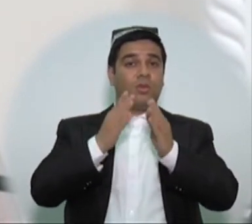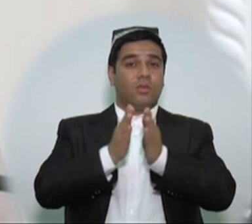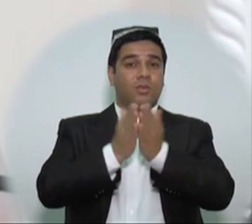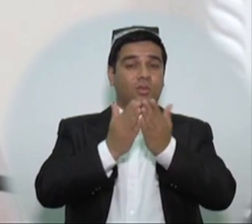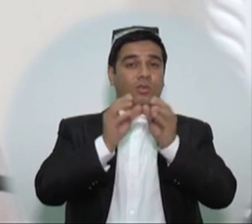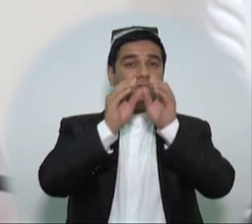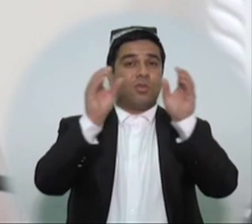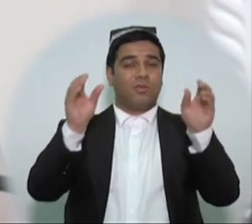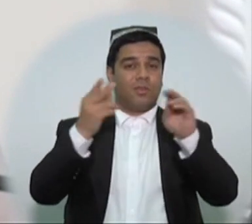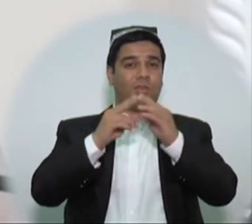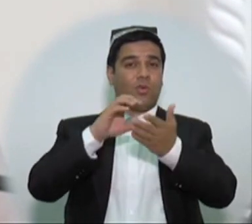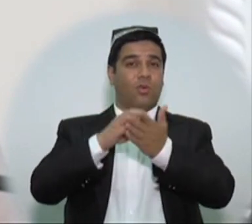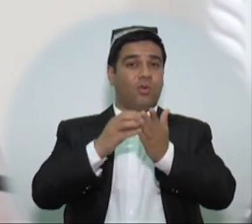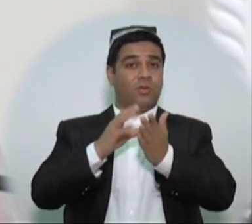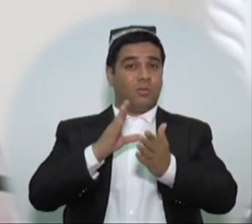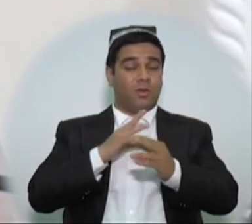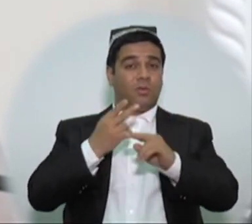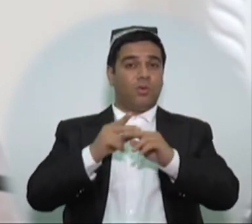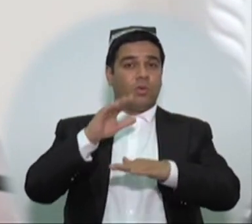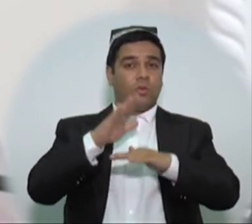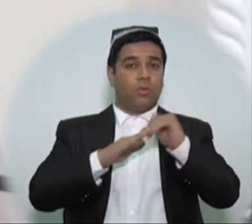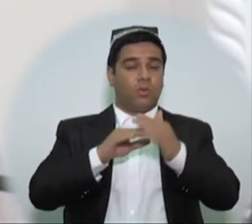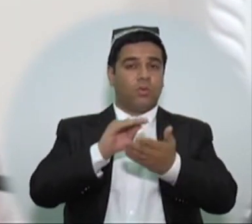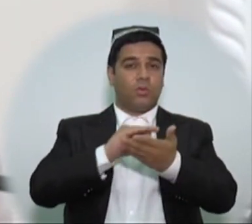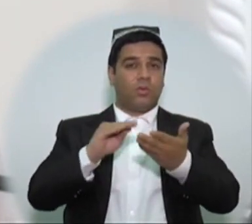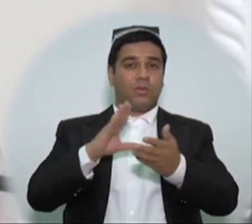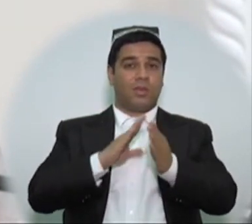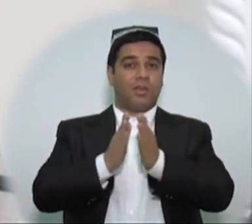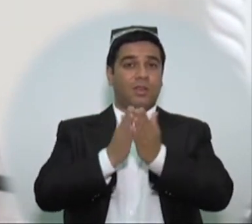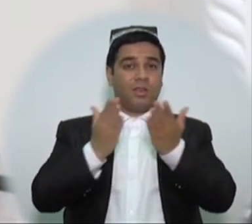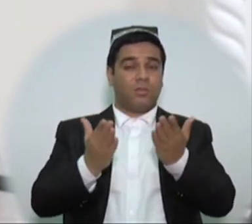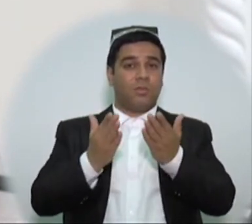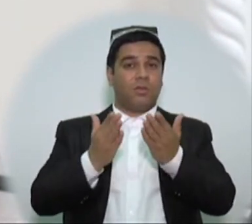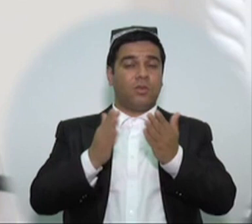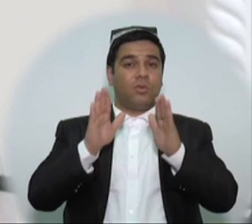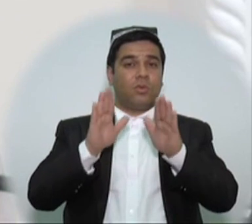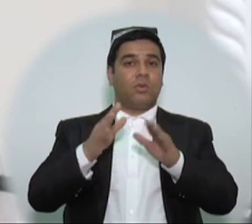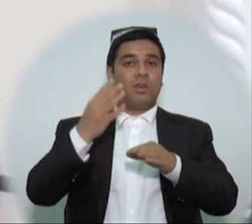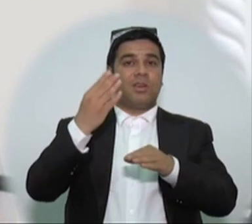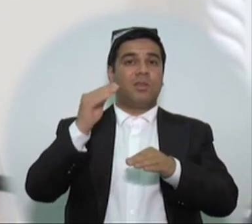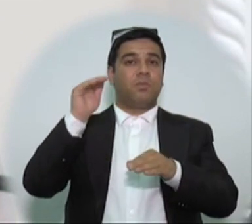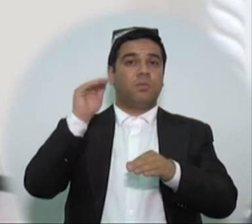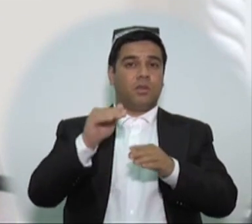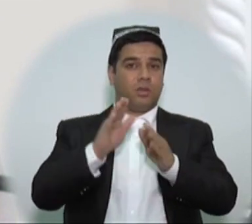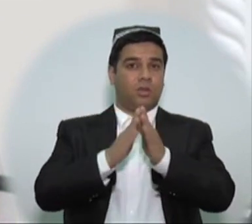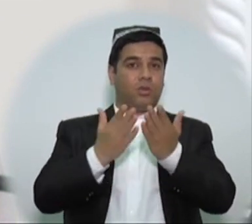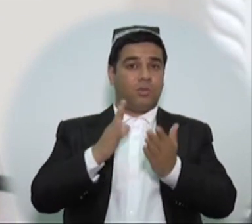Haligi kutubxonada biz aytgan qo'l bilan yozilgan kitoblardan atigi 40 mingtagina bor ekan.